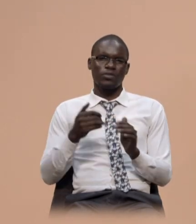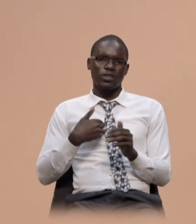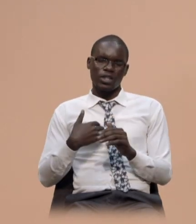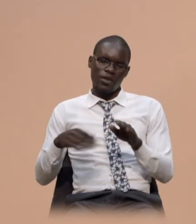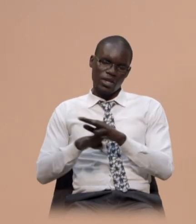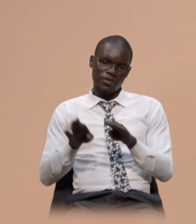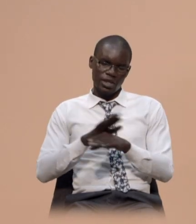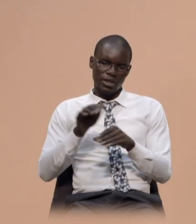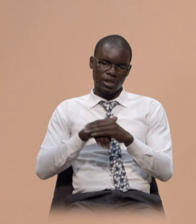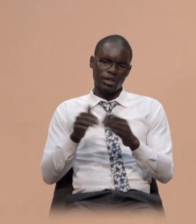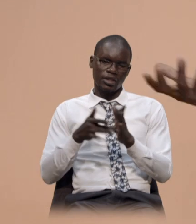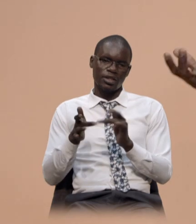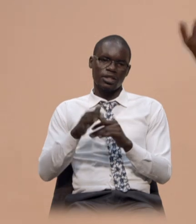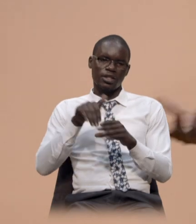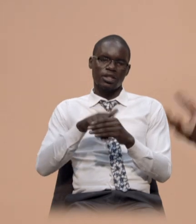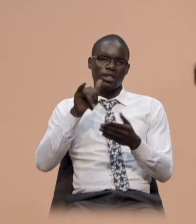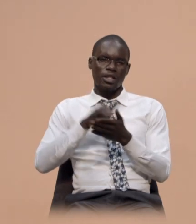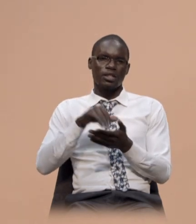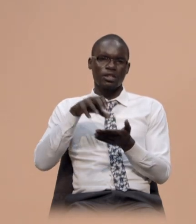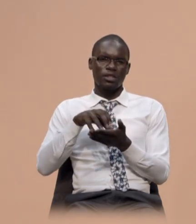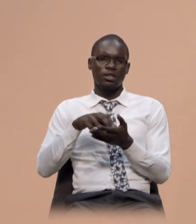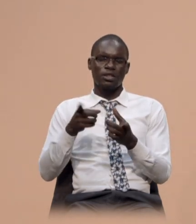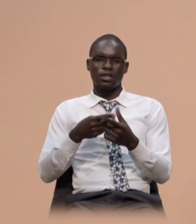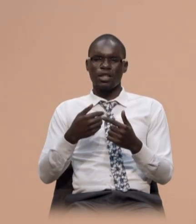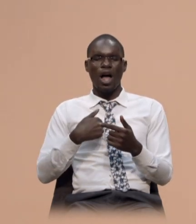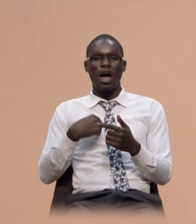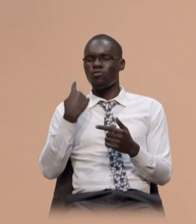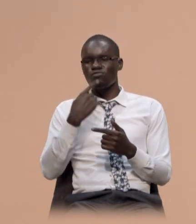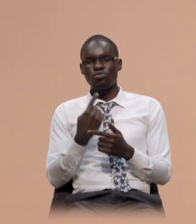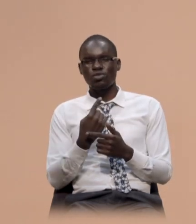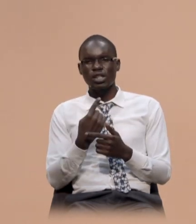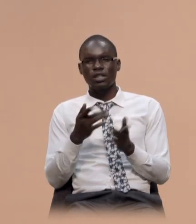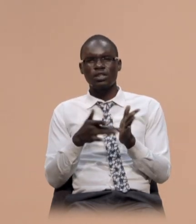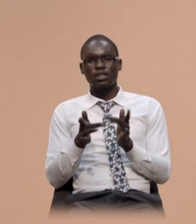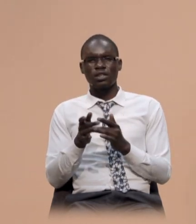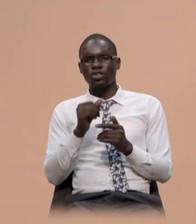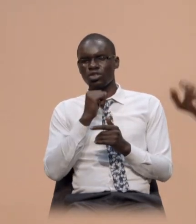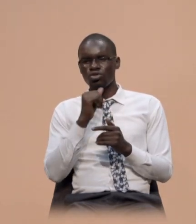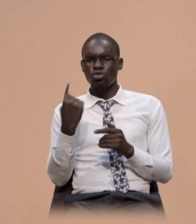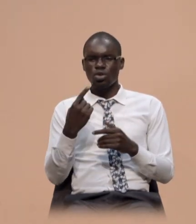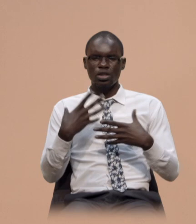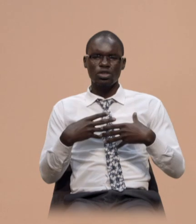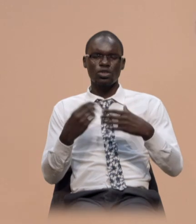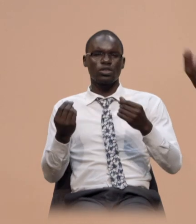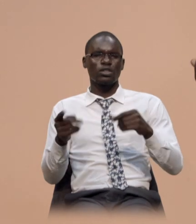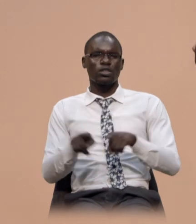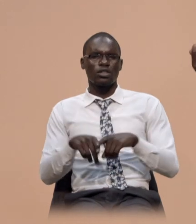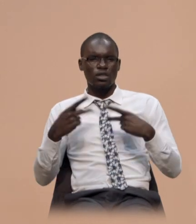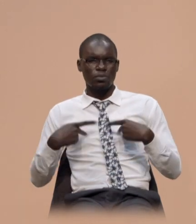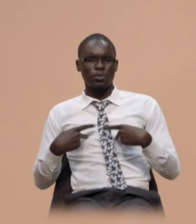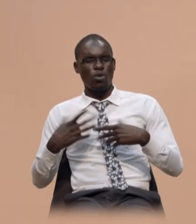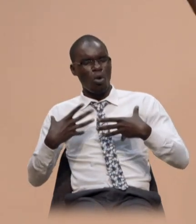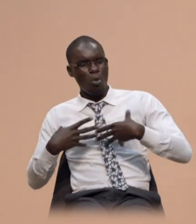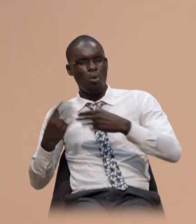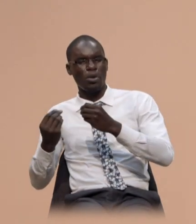mali kwa Yesu. Na katika hali hiyo, ikienda utabaki na Yesu. Usije ukaenda na jinsi watu